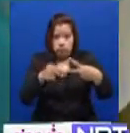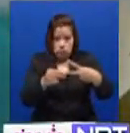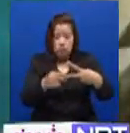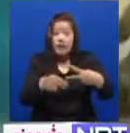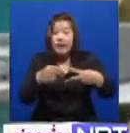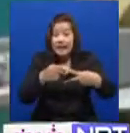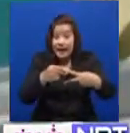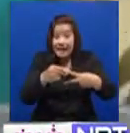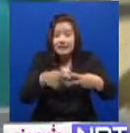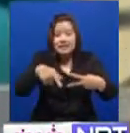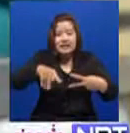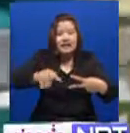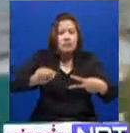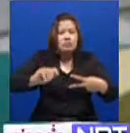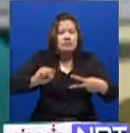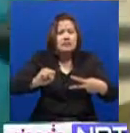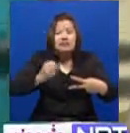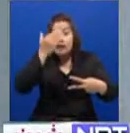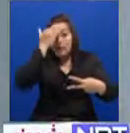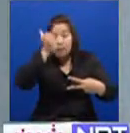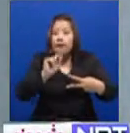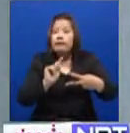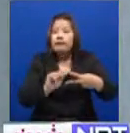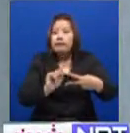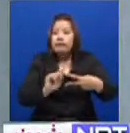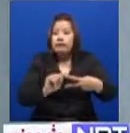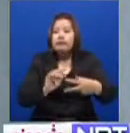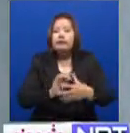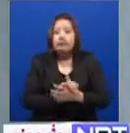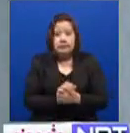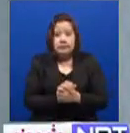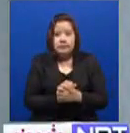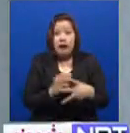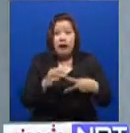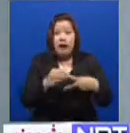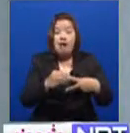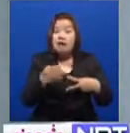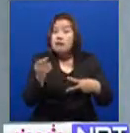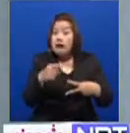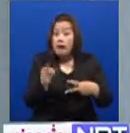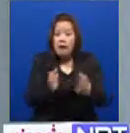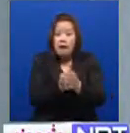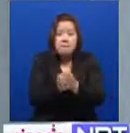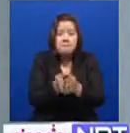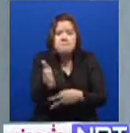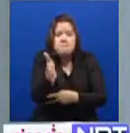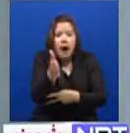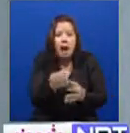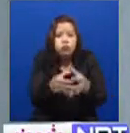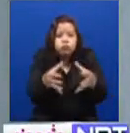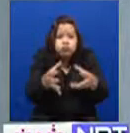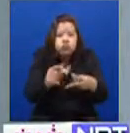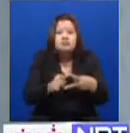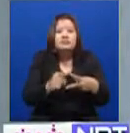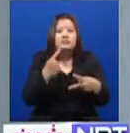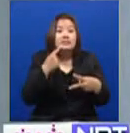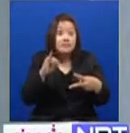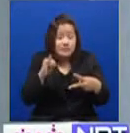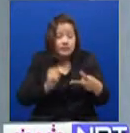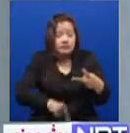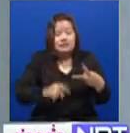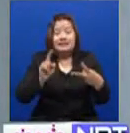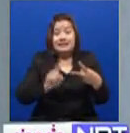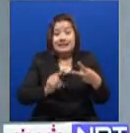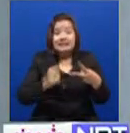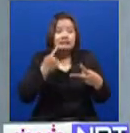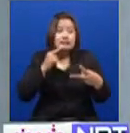ซาซิท็อกซินนั่นเป็นของปลากระเพราน้ำจืดนะครับปลากระเพราน้ำเค็มก็จะมีพิษเตโตรโด